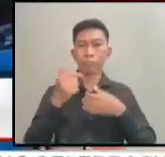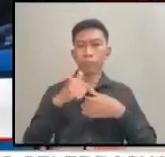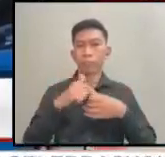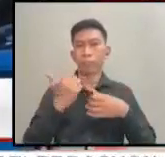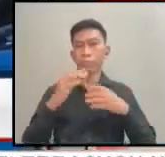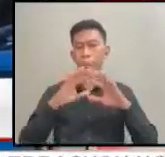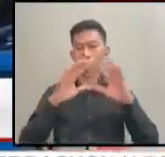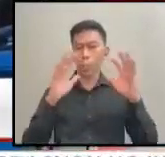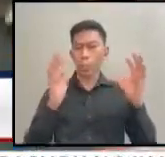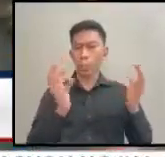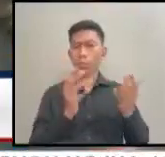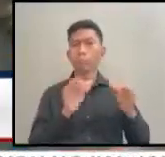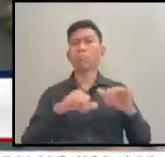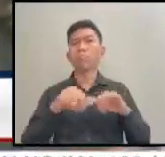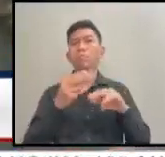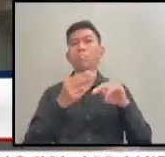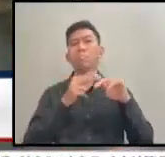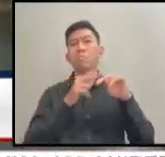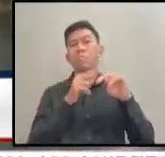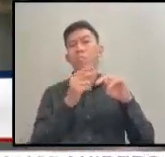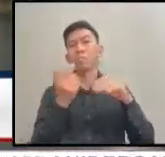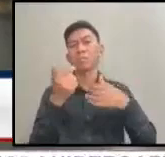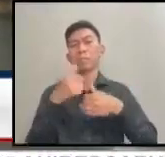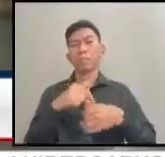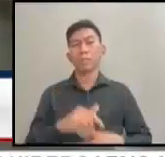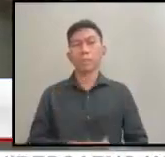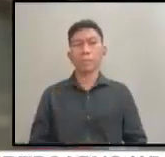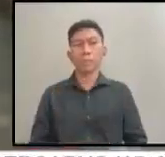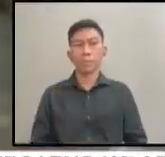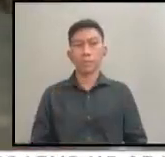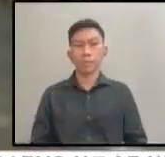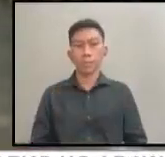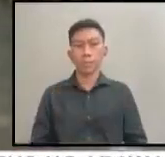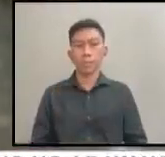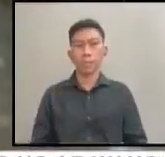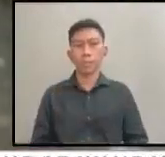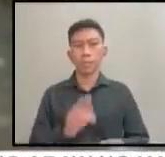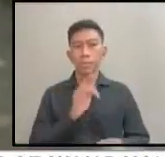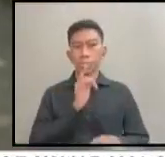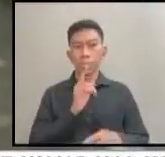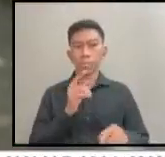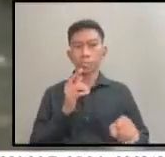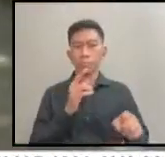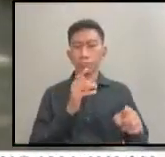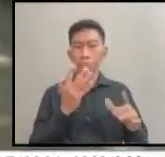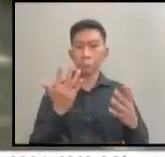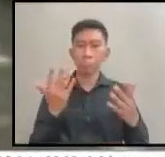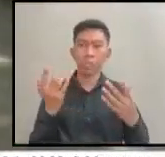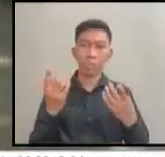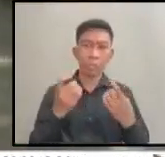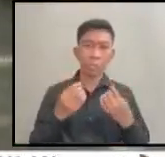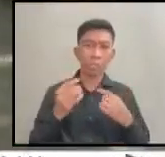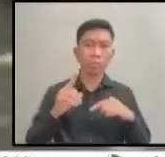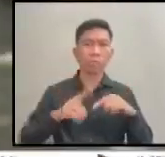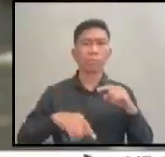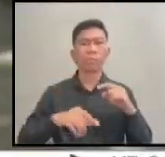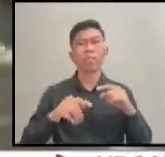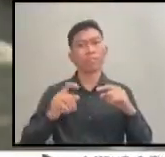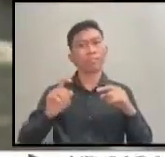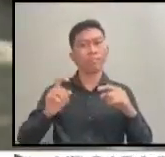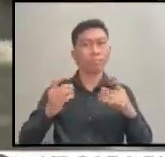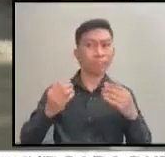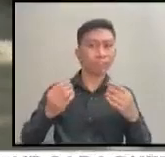motorista naman na nakausap natin kanina, Ryan, ay ayon sa kanila ay wala rin naman sila magagawa kundi mag-adjust din at pagkasyain ang